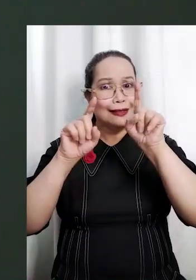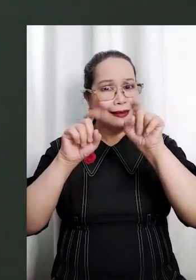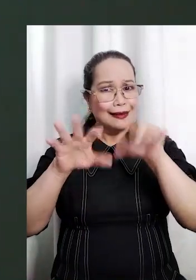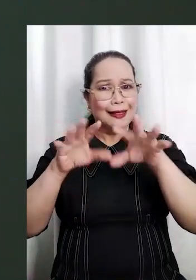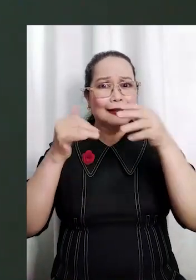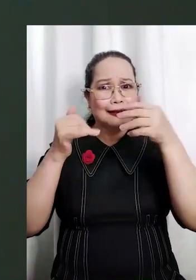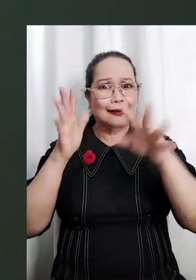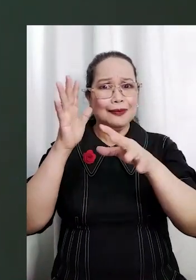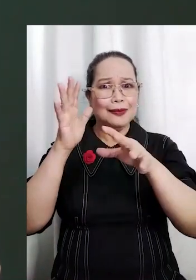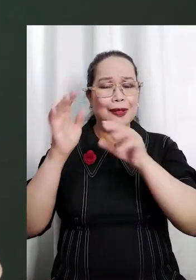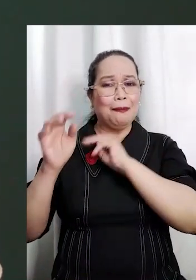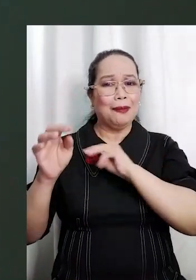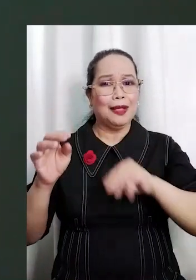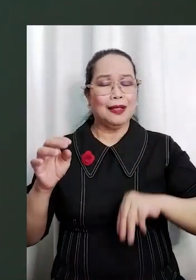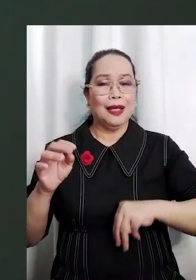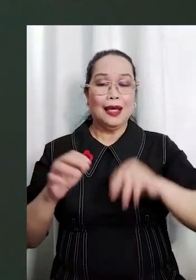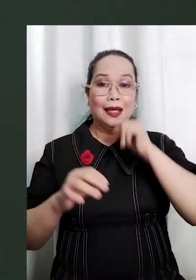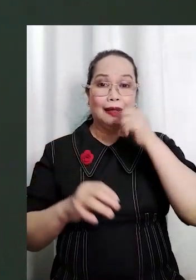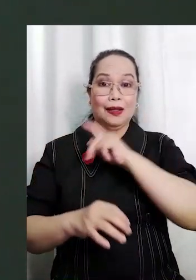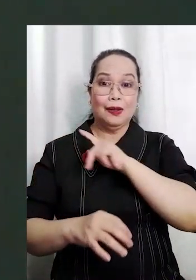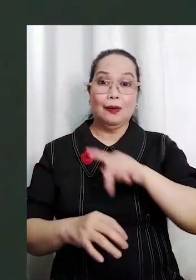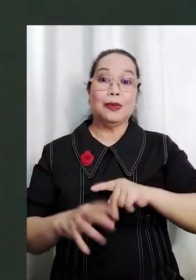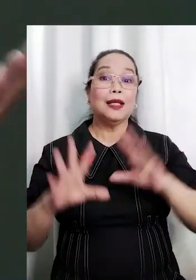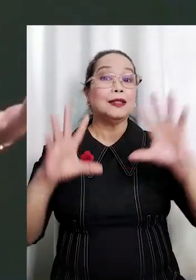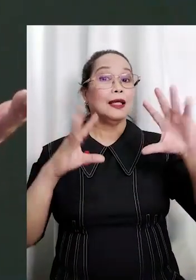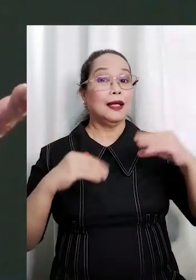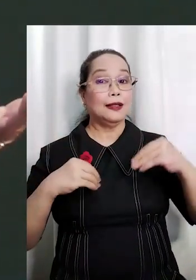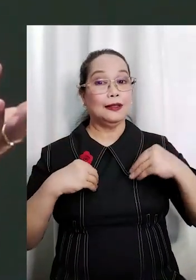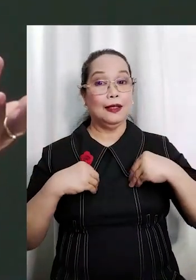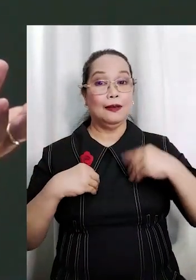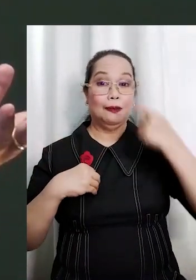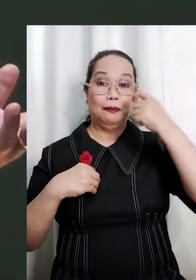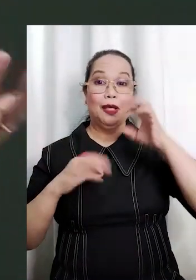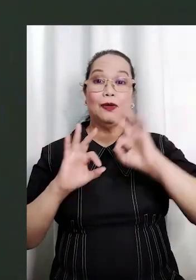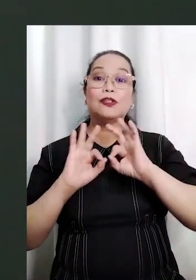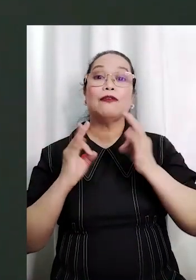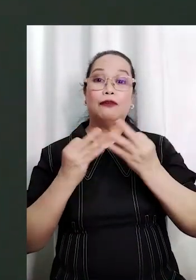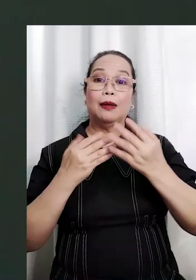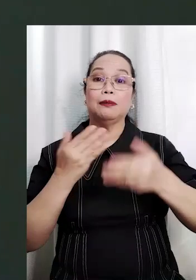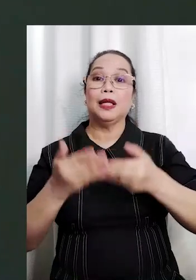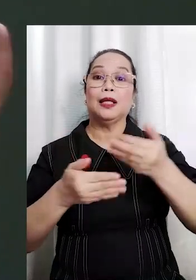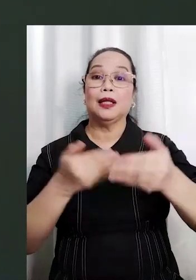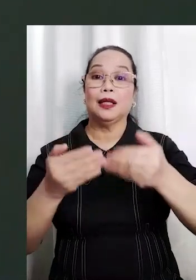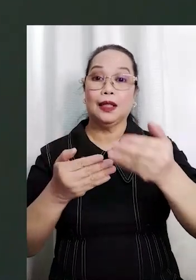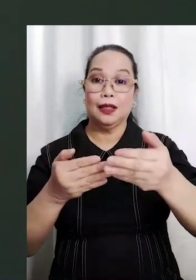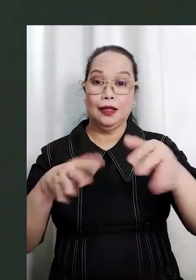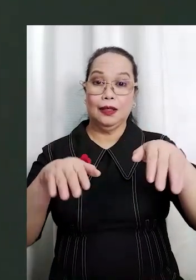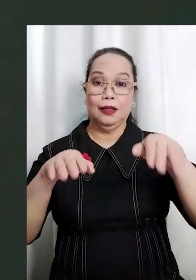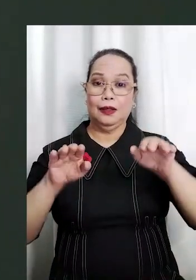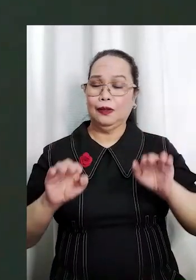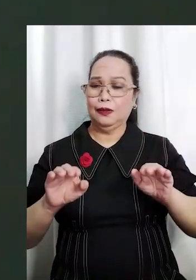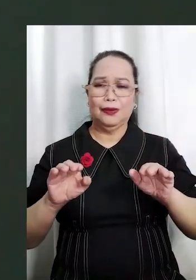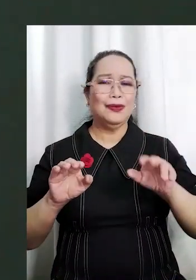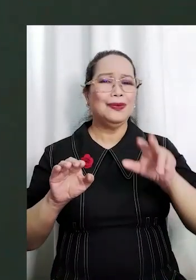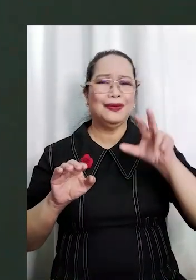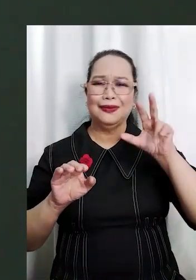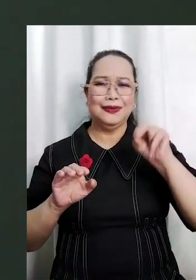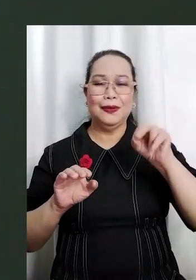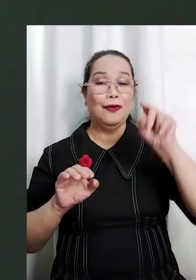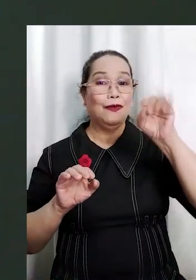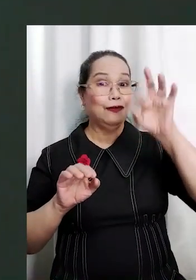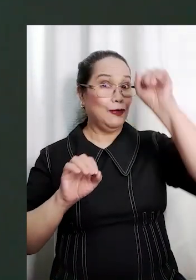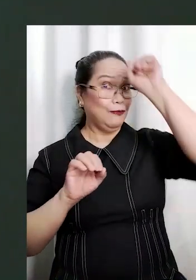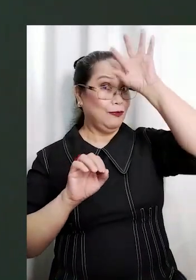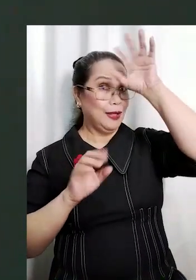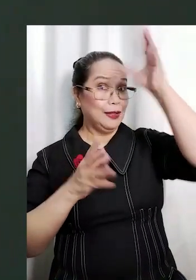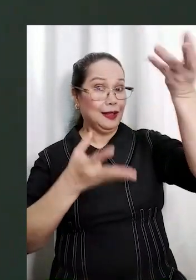Hindi lang siya yung isang tipong prinsipe na minana niya lang ang kanyang kaharian, ang kanyang trono mula sa kanyang